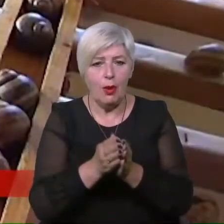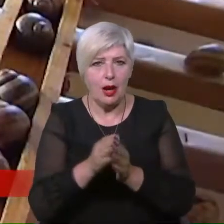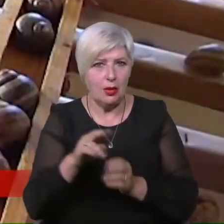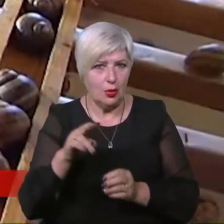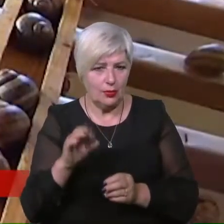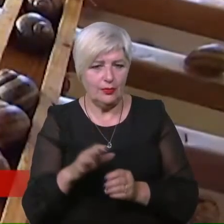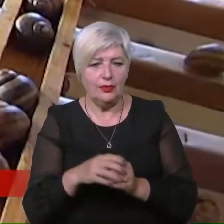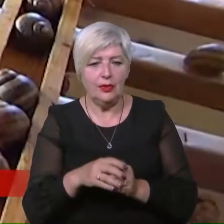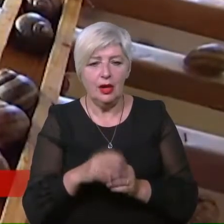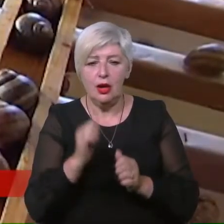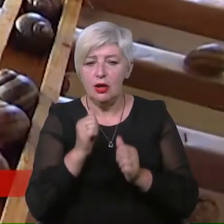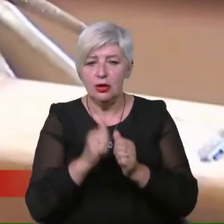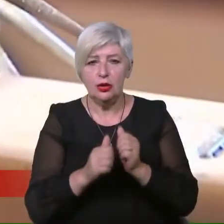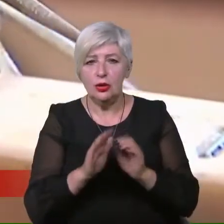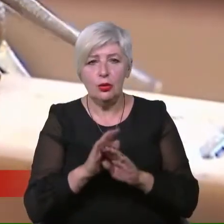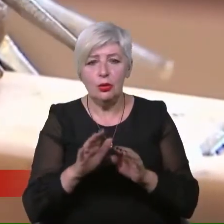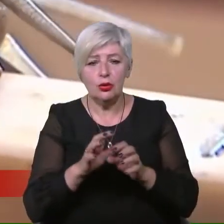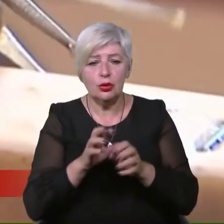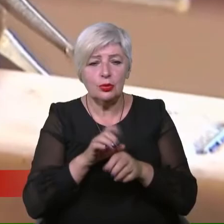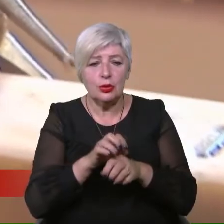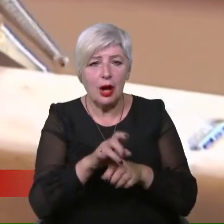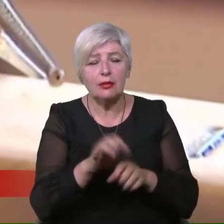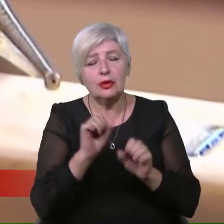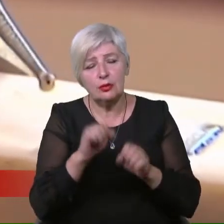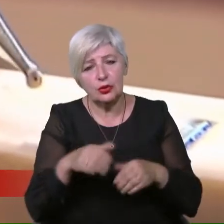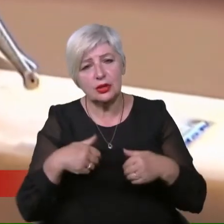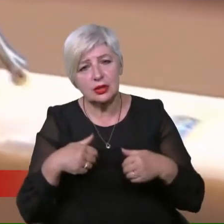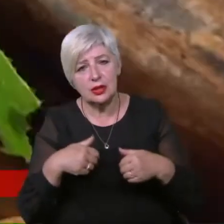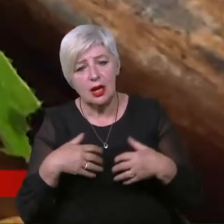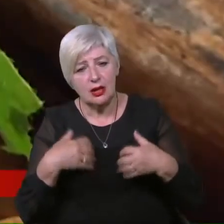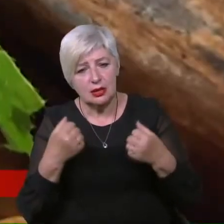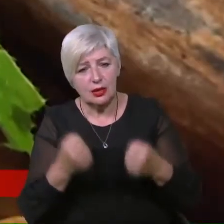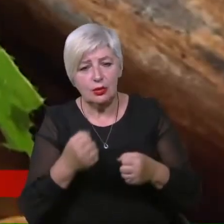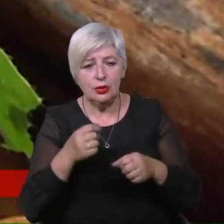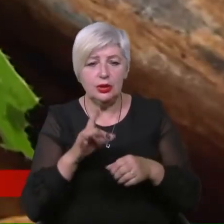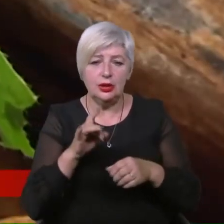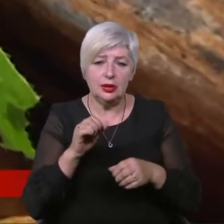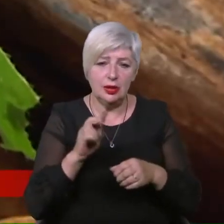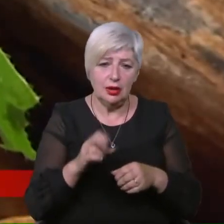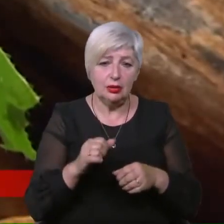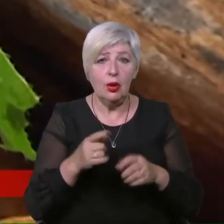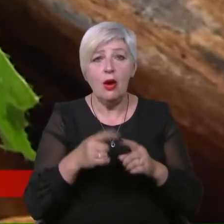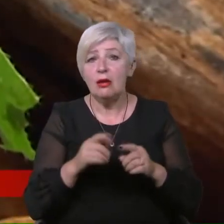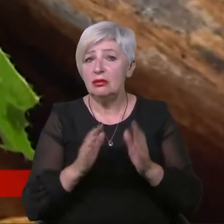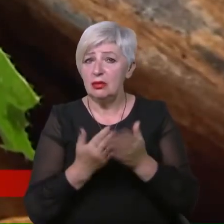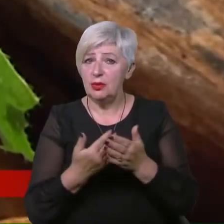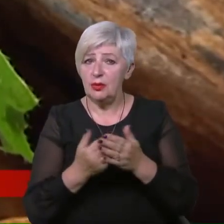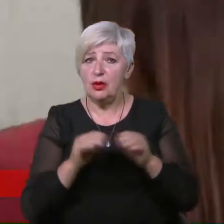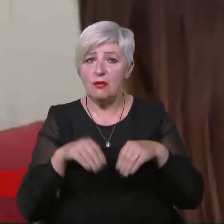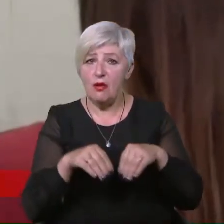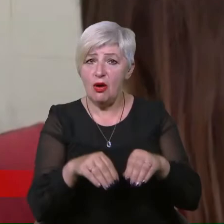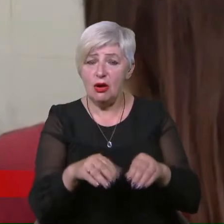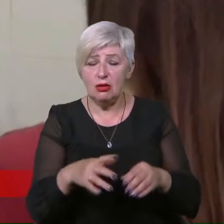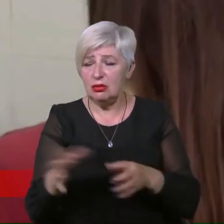не кожному равлику під силу загоїти рани чи повернути красу. Якщо взяти звичайного садового, який з'являється здебільшого після дощу, результату не